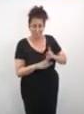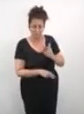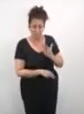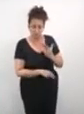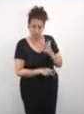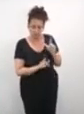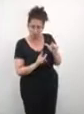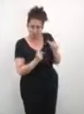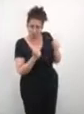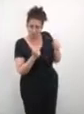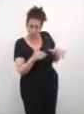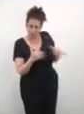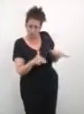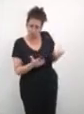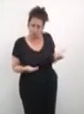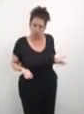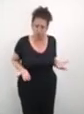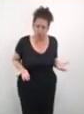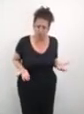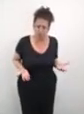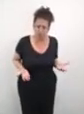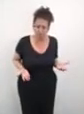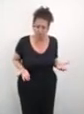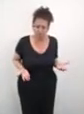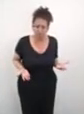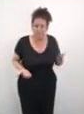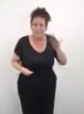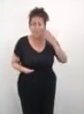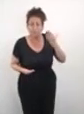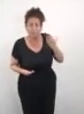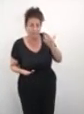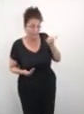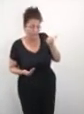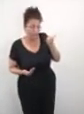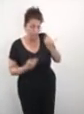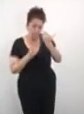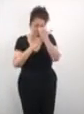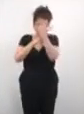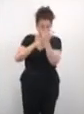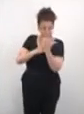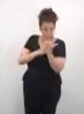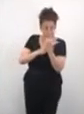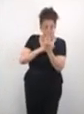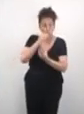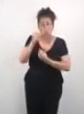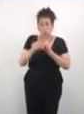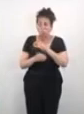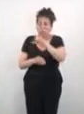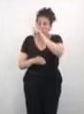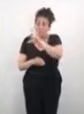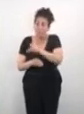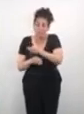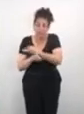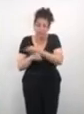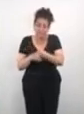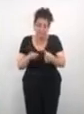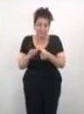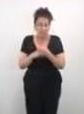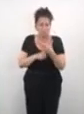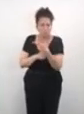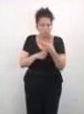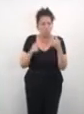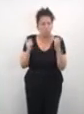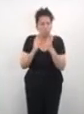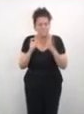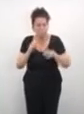municipale dispose d'un armement pour se protéger et dissuader le passage à l'acte. Pistolet à impulsion électrique,